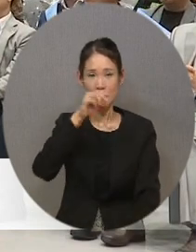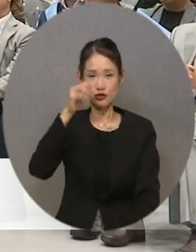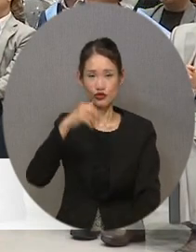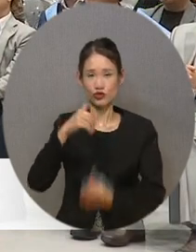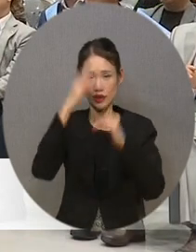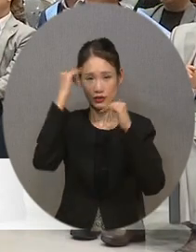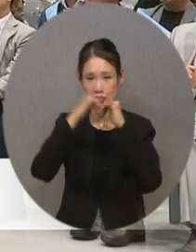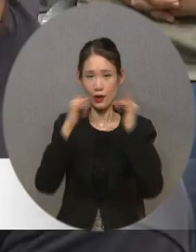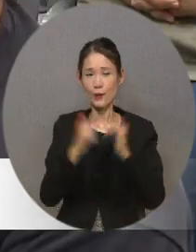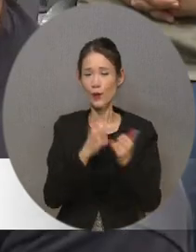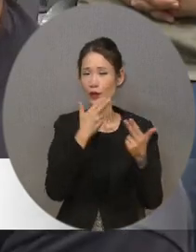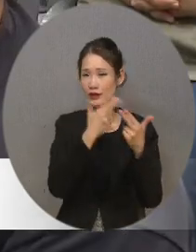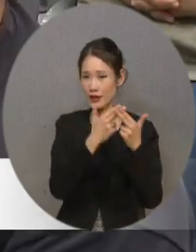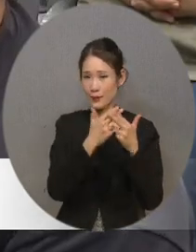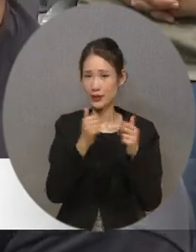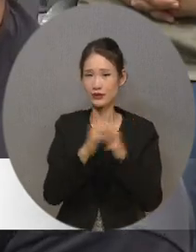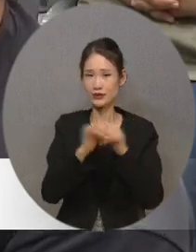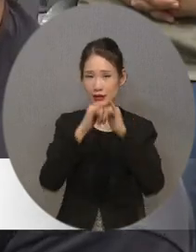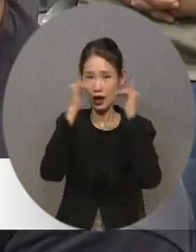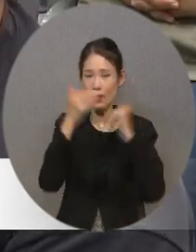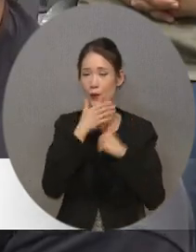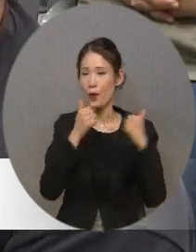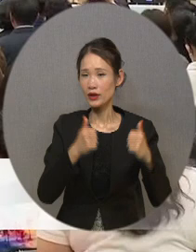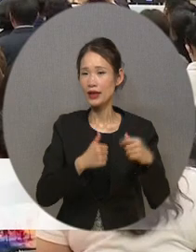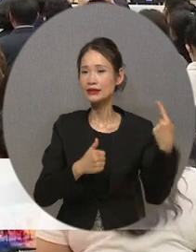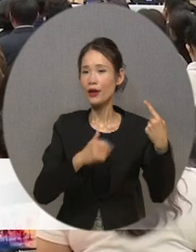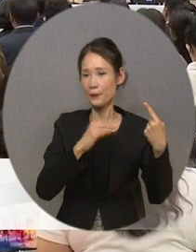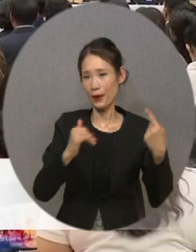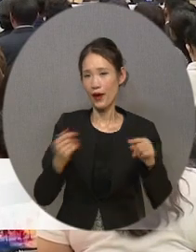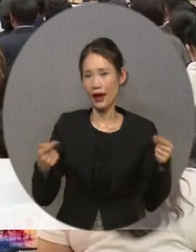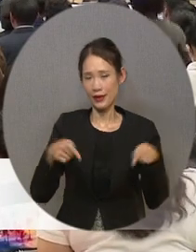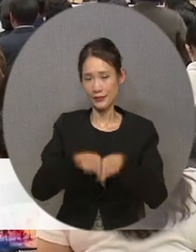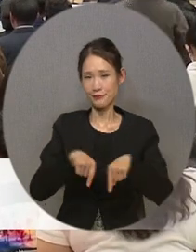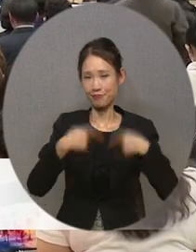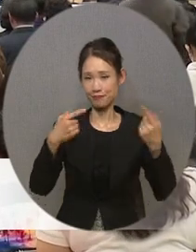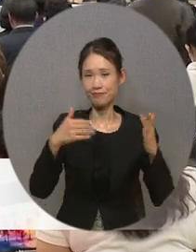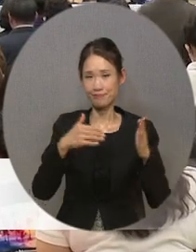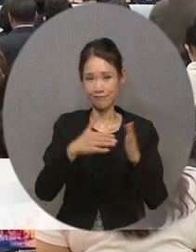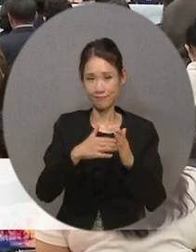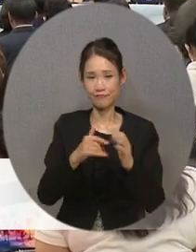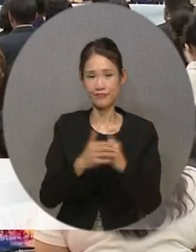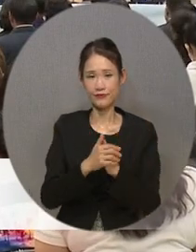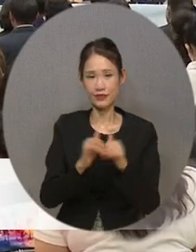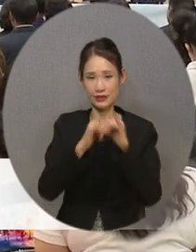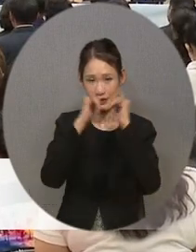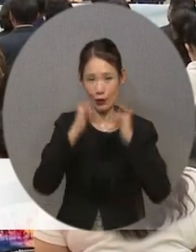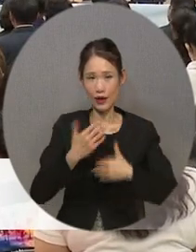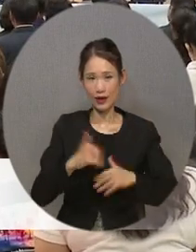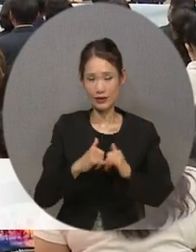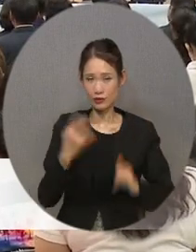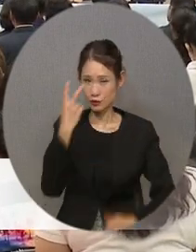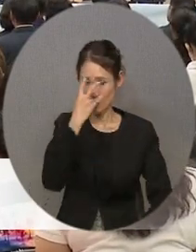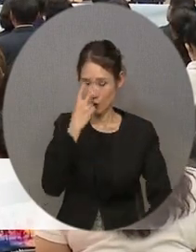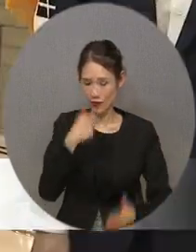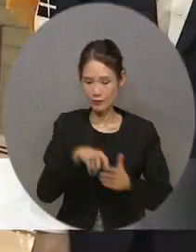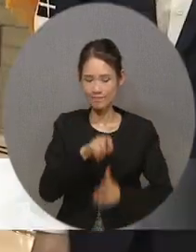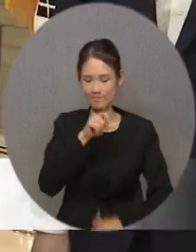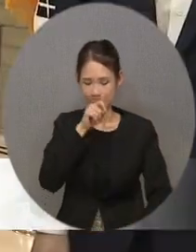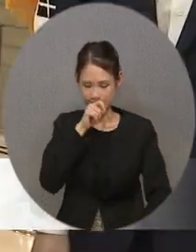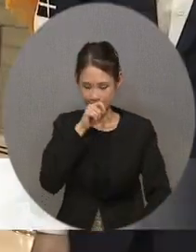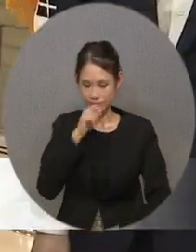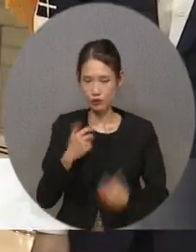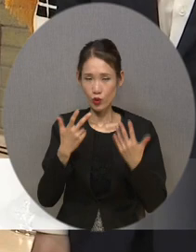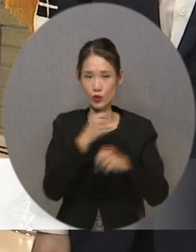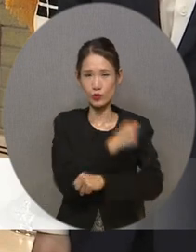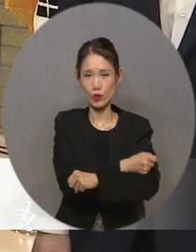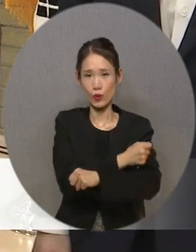한국사회복지사협회장과 사회복지사 천여 명이 참석했습니다. 현장에서 사회적 약자를 돌보기 위해 묵묵하게 헌신하고